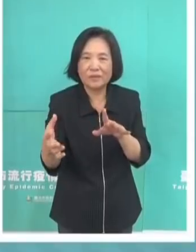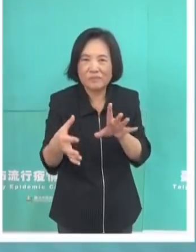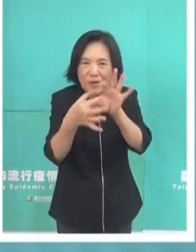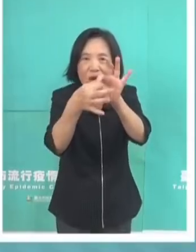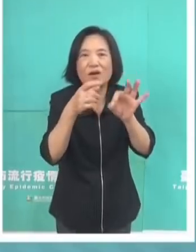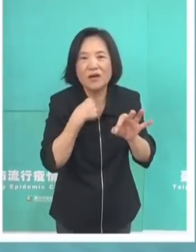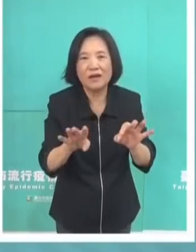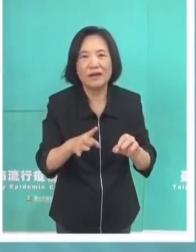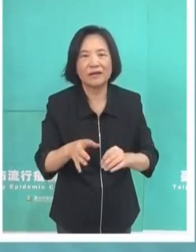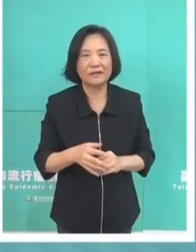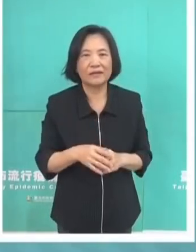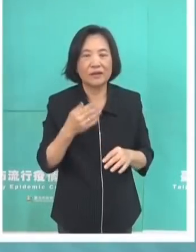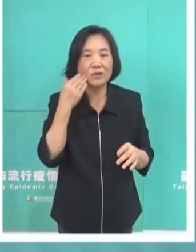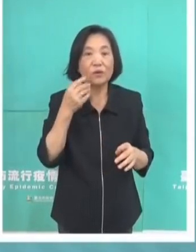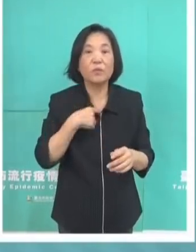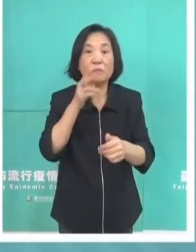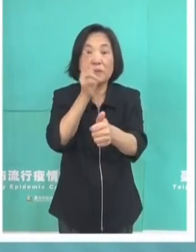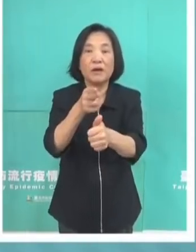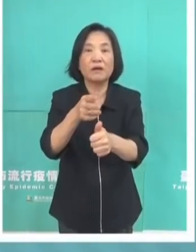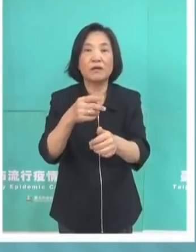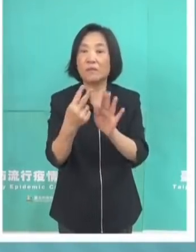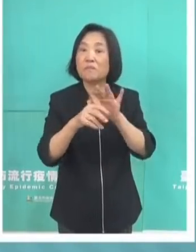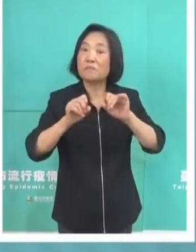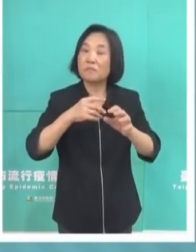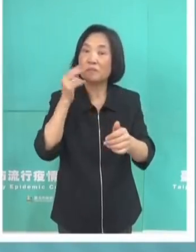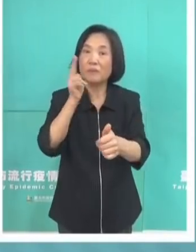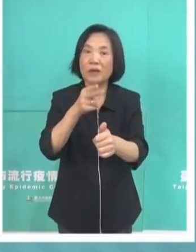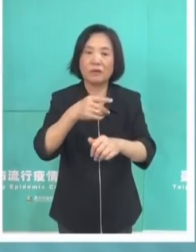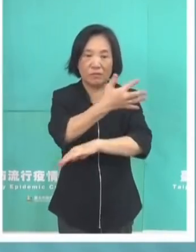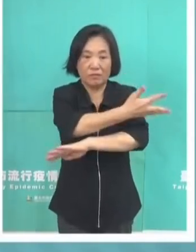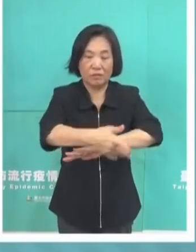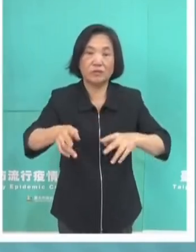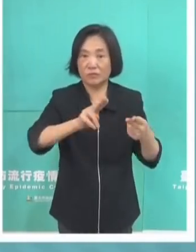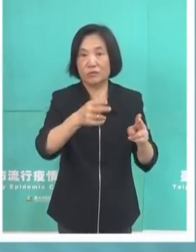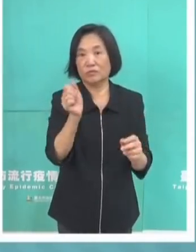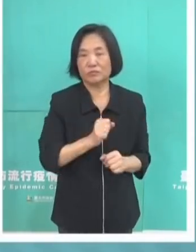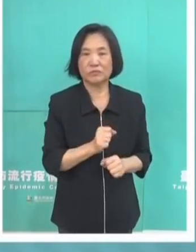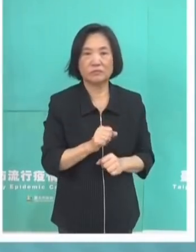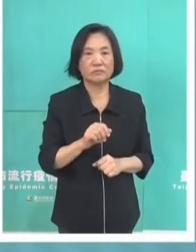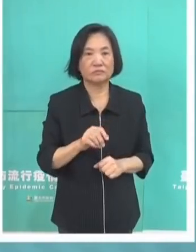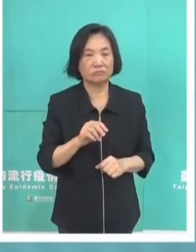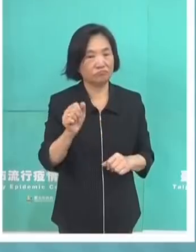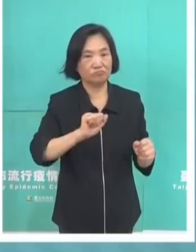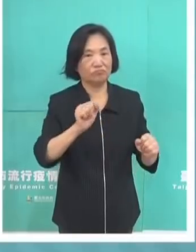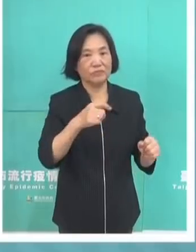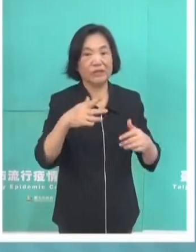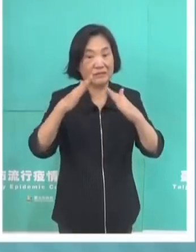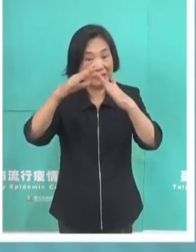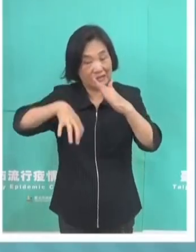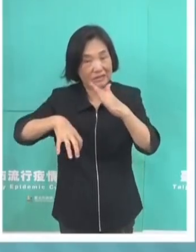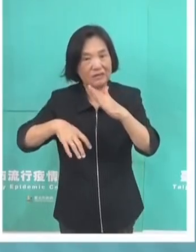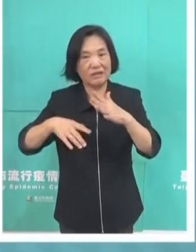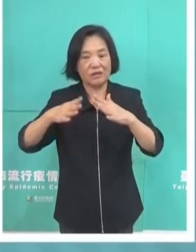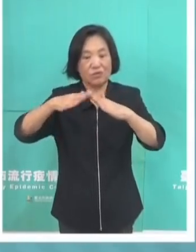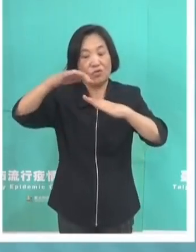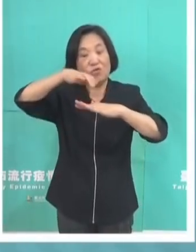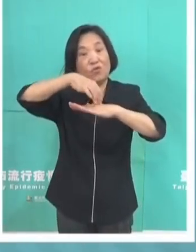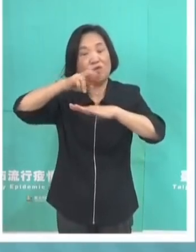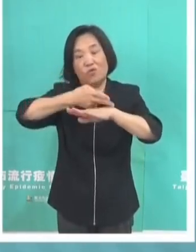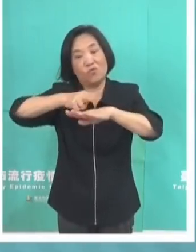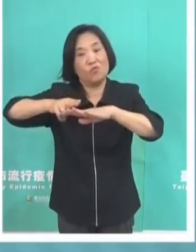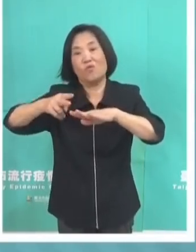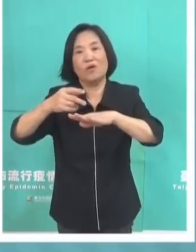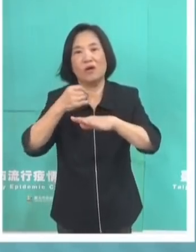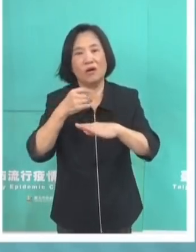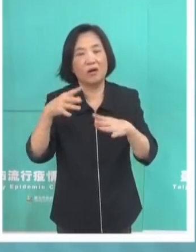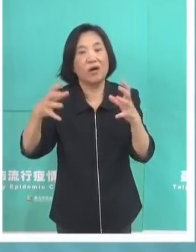道？我们难道我下一个命令说，哎、欸，我们河滨哦不能烤肉、啊，但是如果你在自己家里屋顶哦亲族这